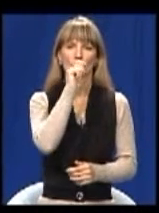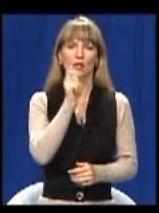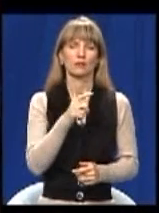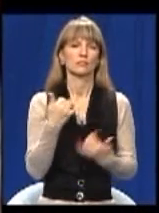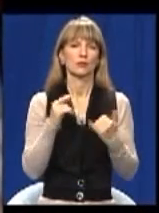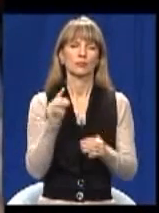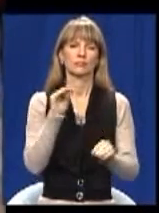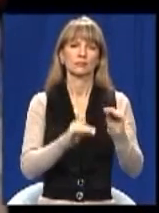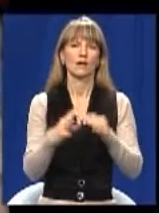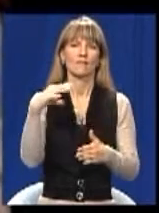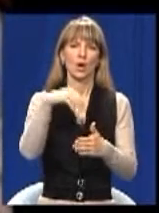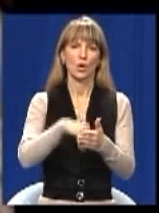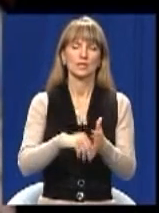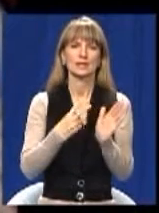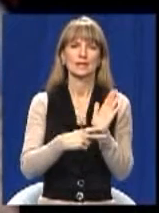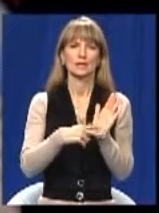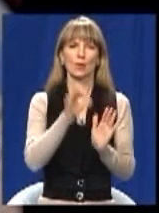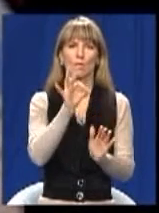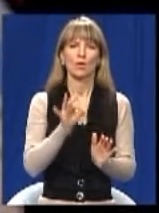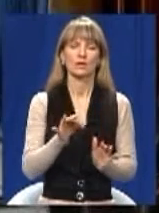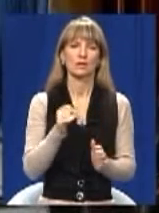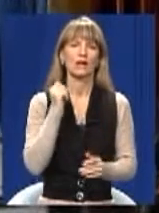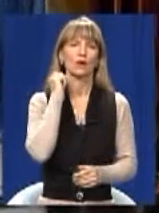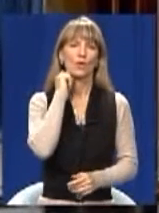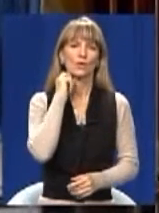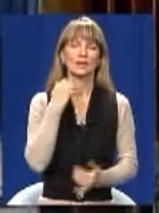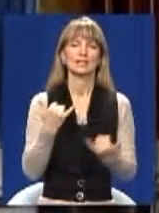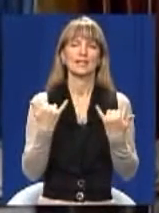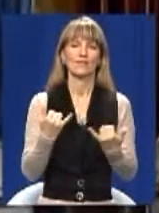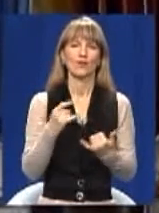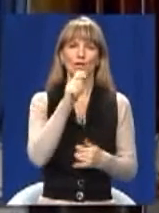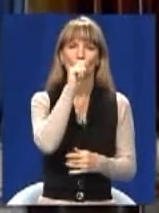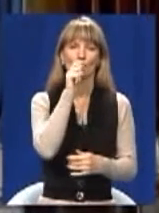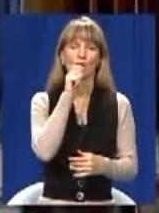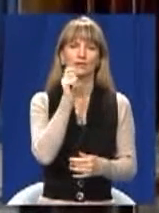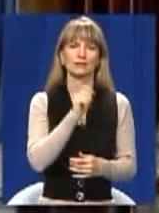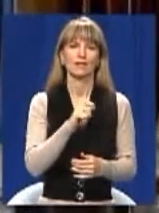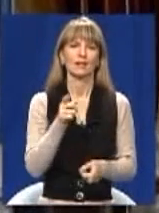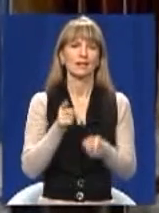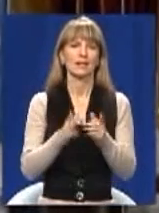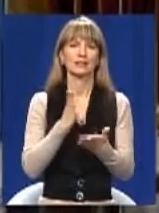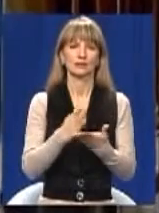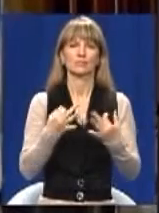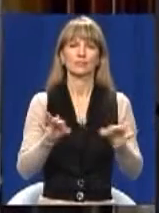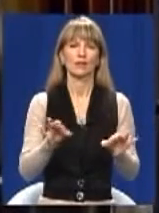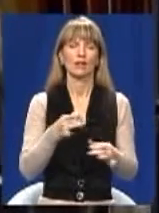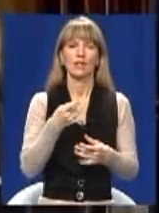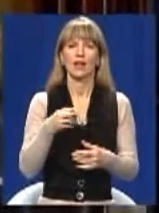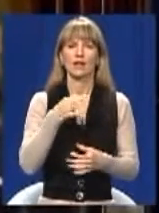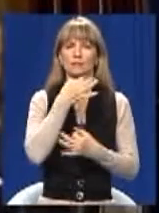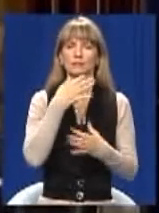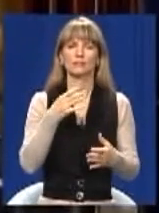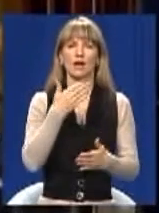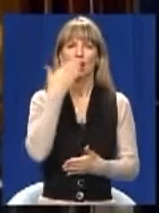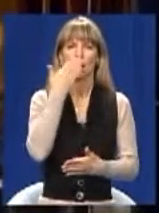складу цього парфуму входить 70% алкоголю. Сьогодні одеколон не рідкість і є доступним для будь-кого.